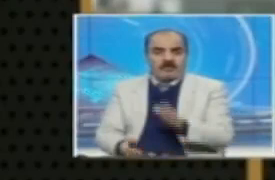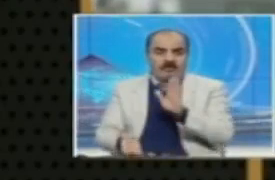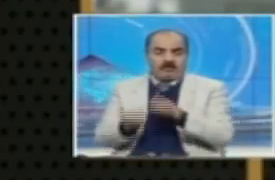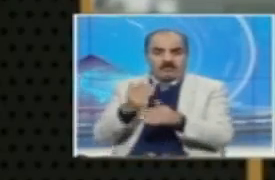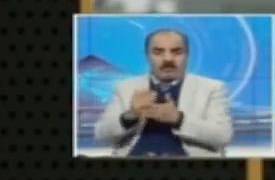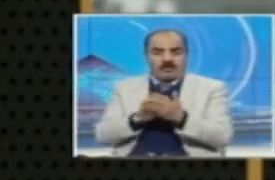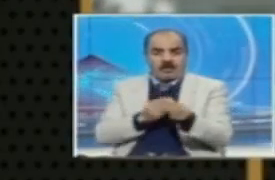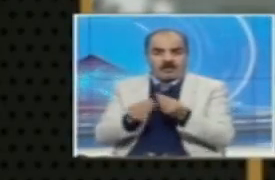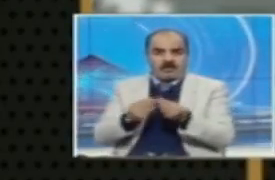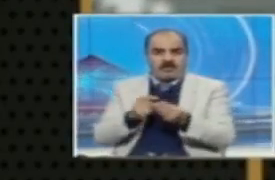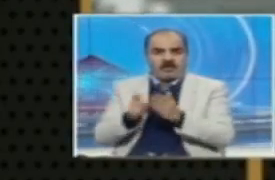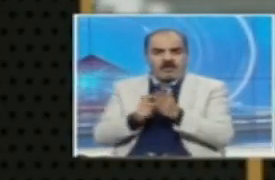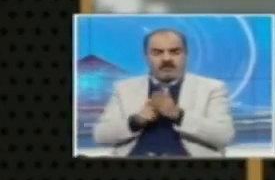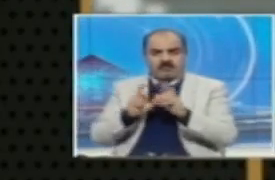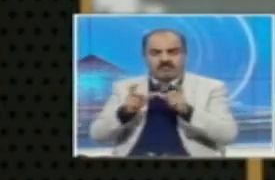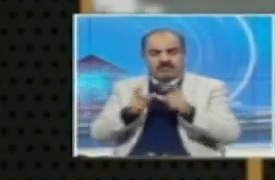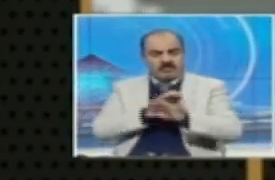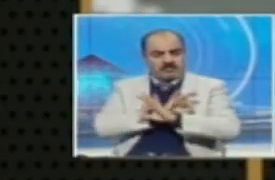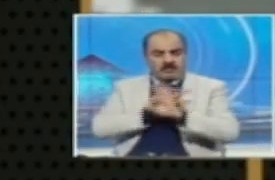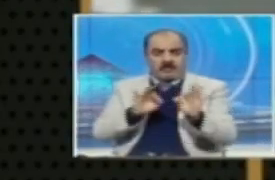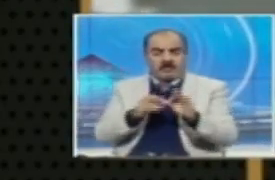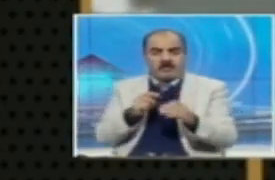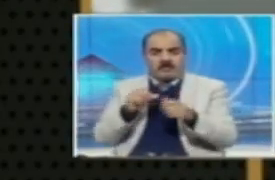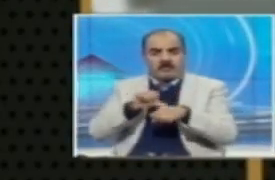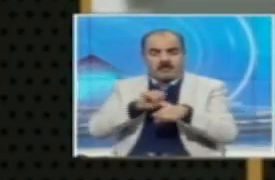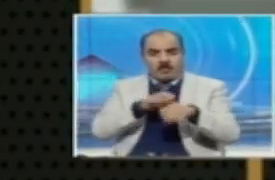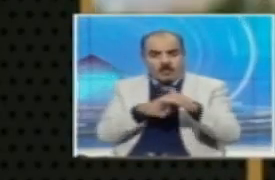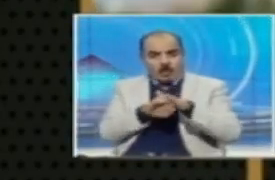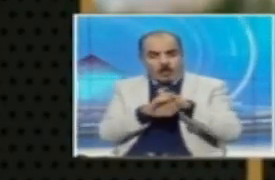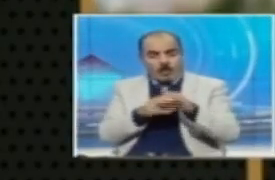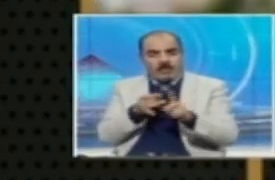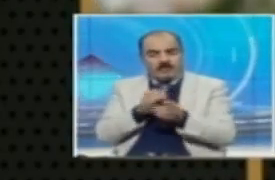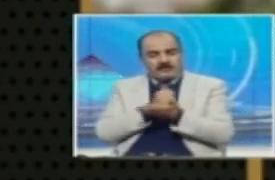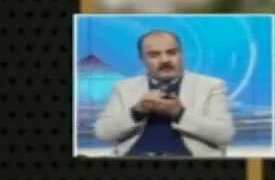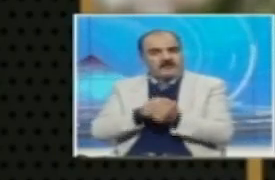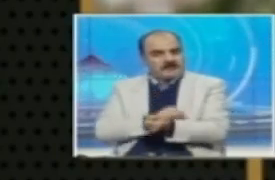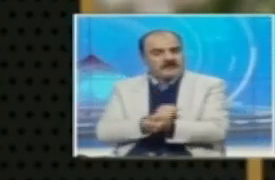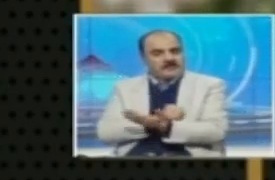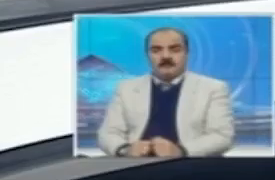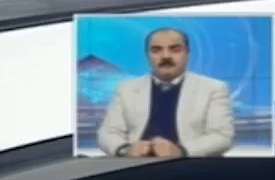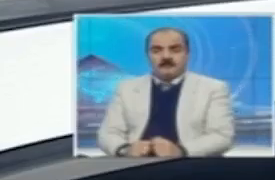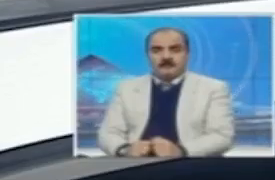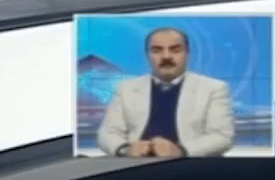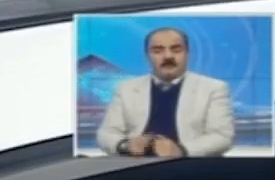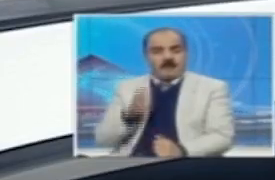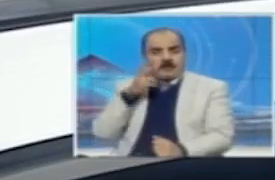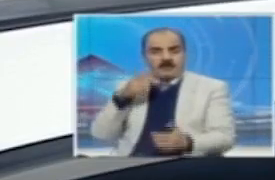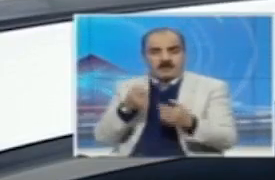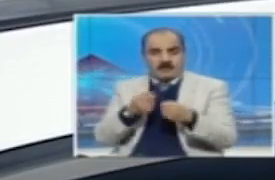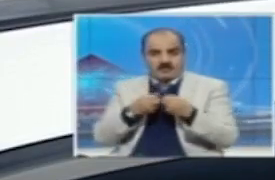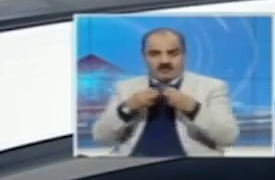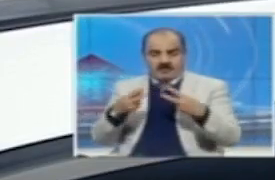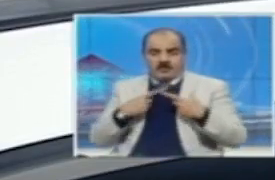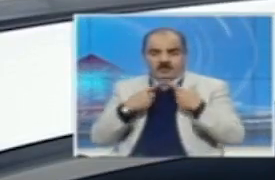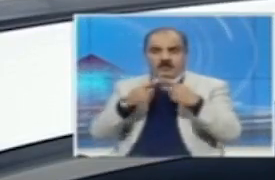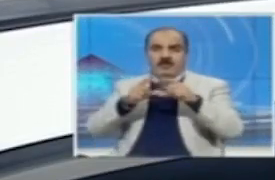اتخاذ الإجراءات القانونية تجاه 3 مراكز غير مرخصة لعلاج الإدمان. نهاية الخامسة، وهذا تذكير